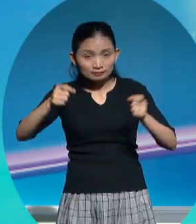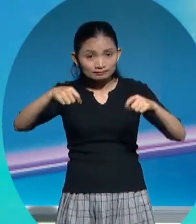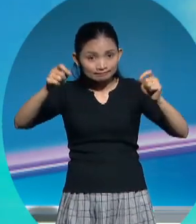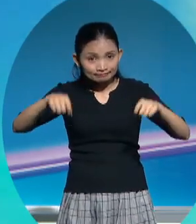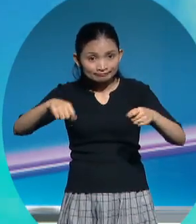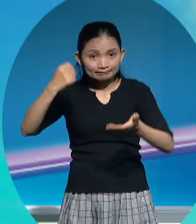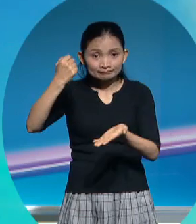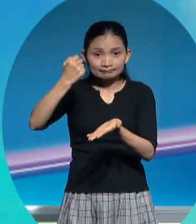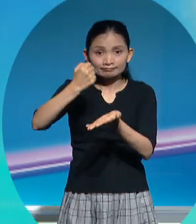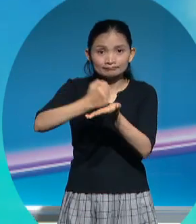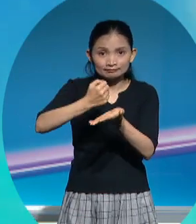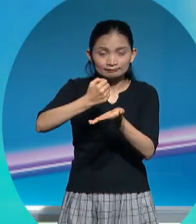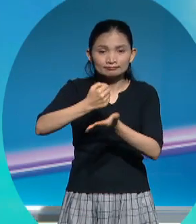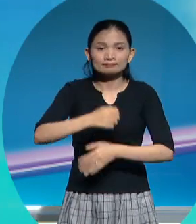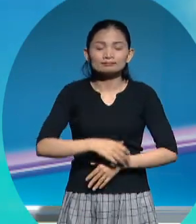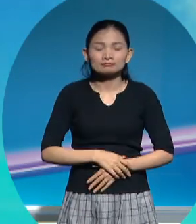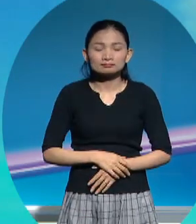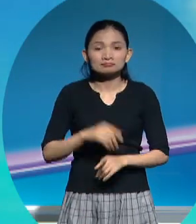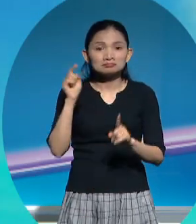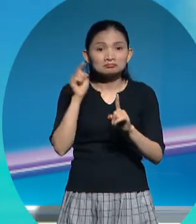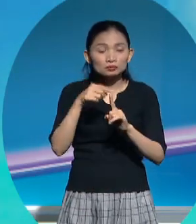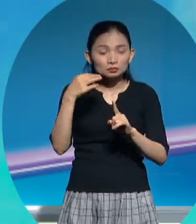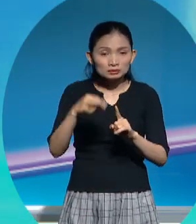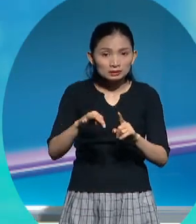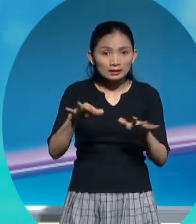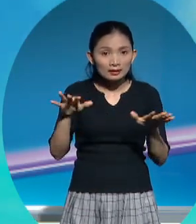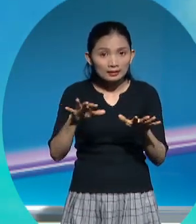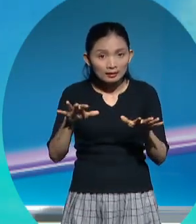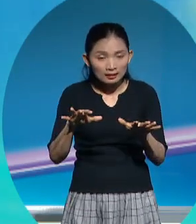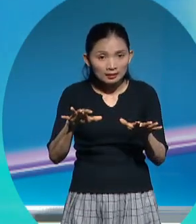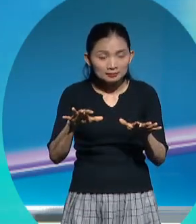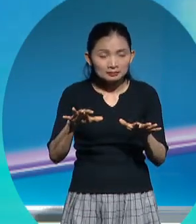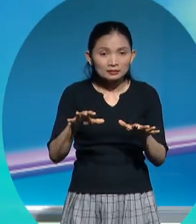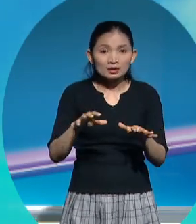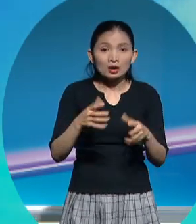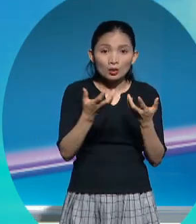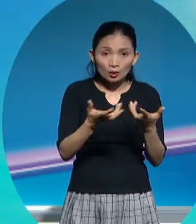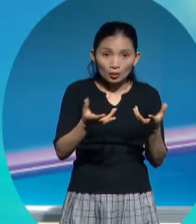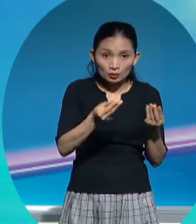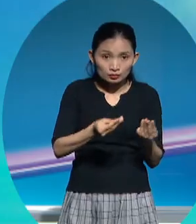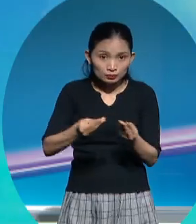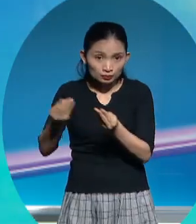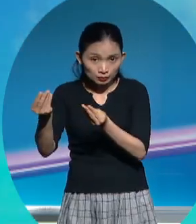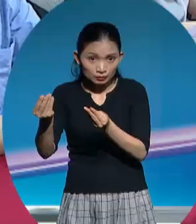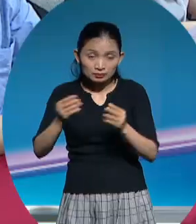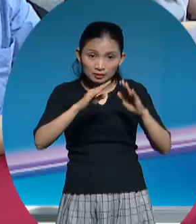sinh thái chung về dịch vụ cung cấp, vận chuyển hàng hóa và triển khai hệ thống nhà kho theo chuẩn tự động hóa.